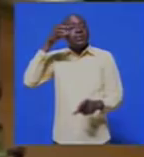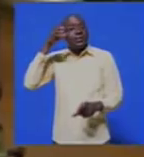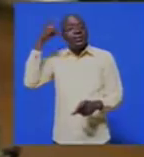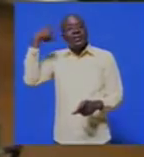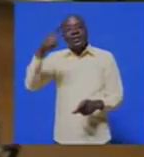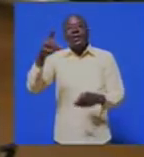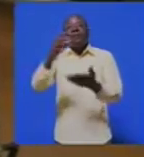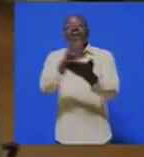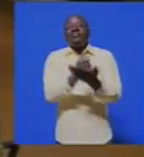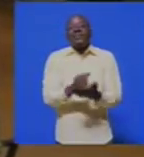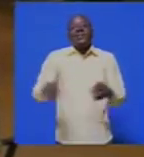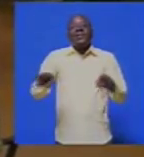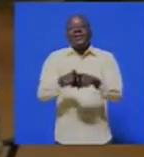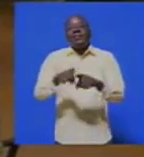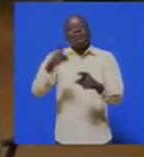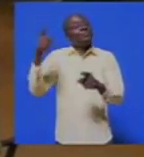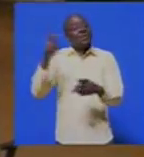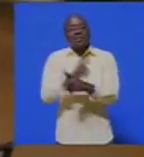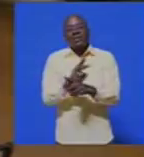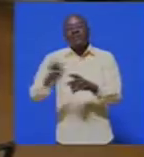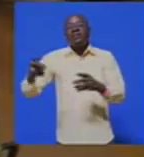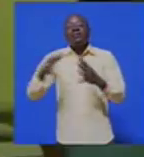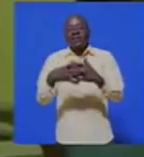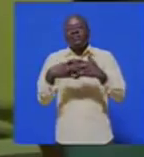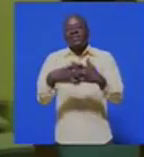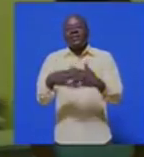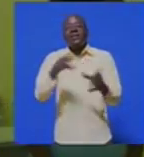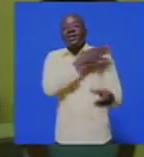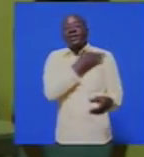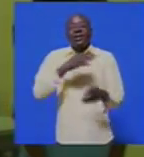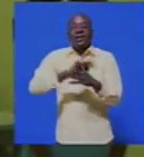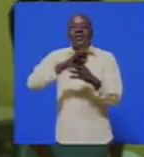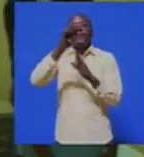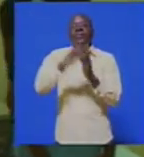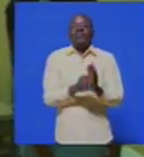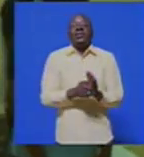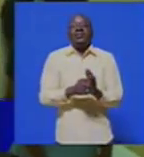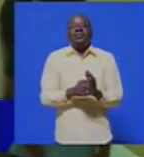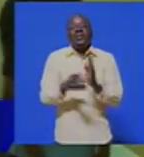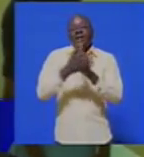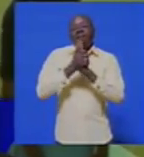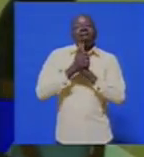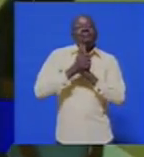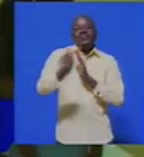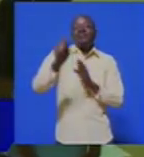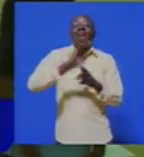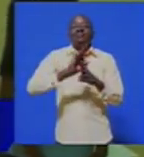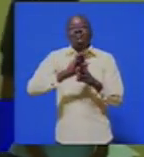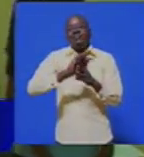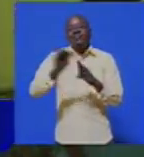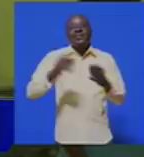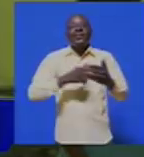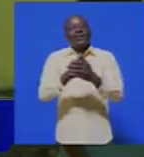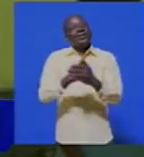la maintenance des machines et à la formation. La formation, elle est de qualité. Bon, on arrive à s'en sortir